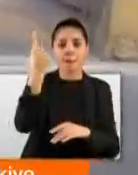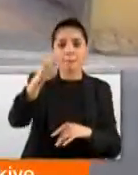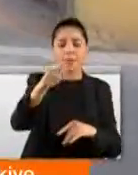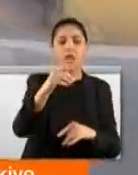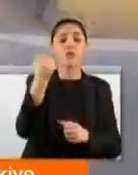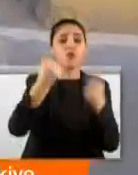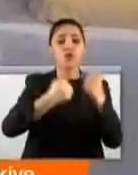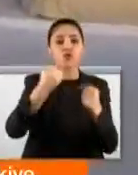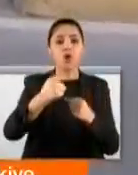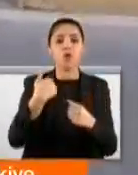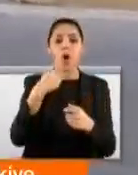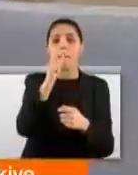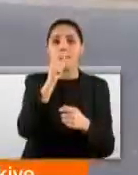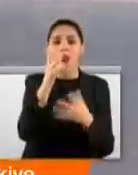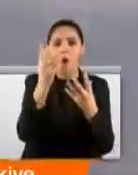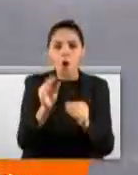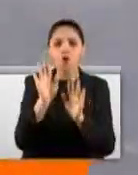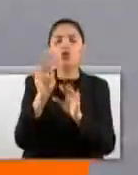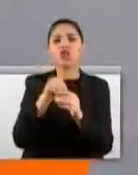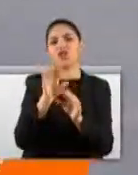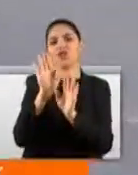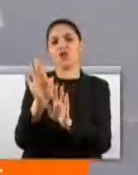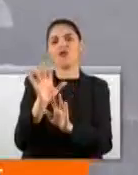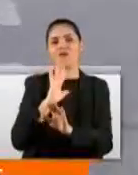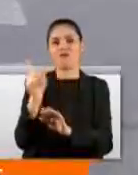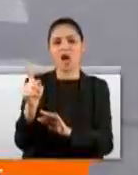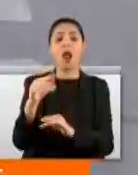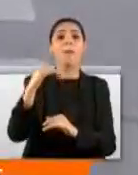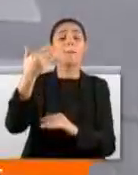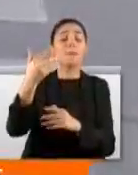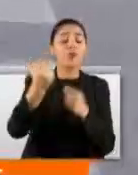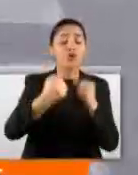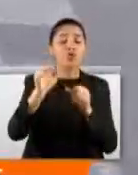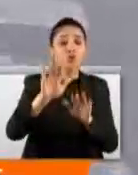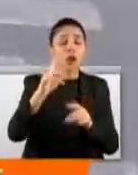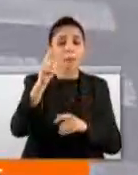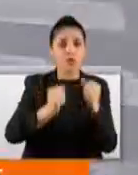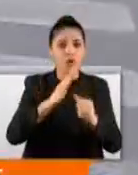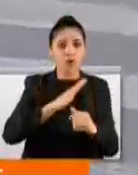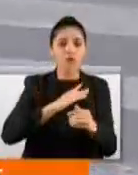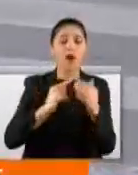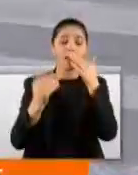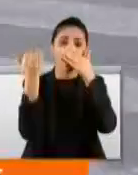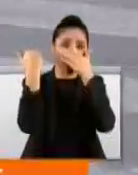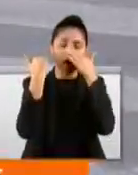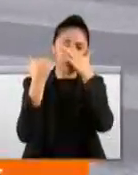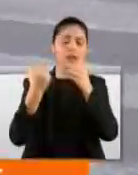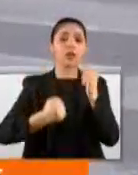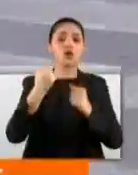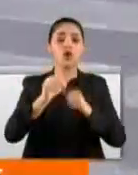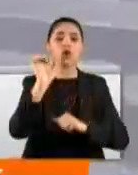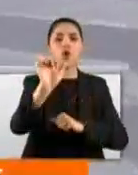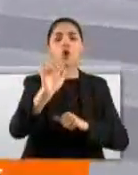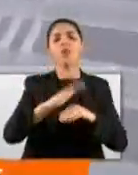de belki de elimizde mikrofon olduğu için durdu. Ancak duran bir sürücü olsa bile hemen arkadaki sürücüler